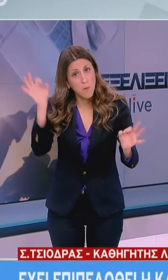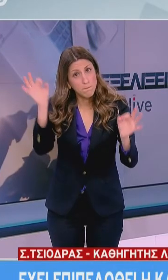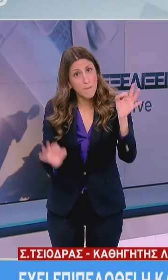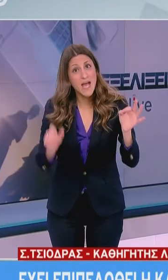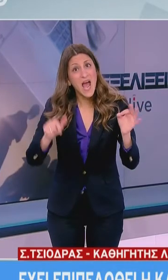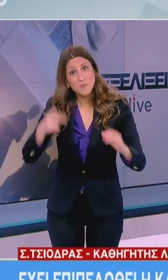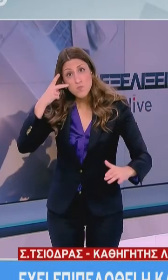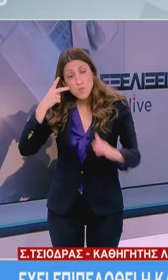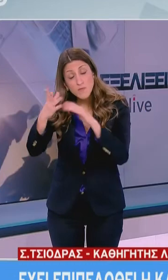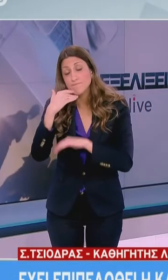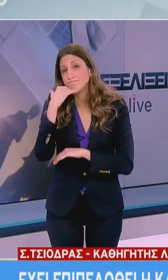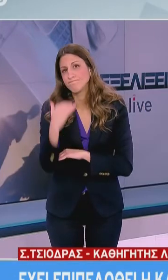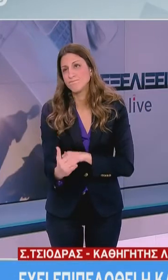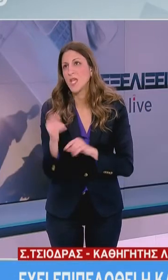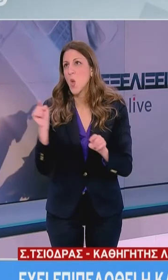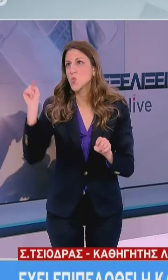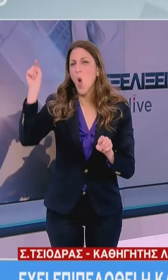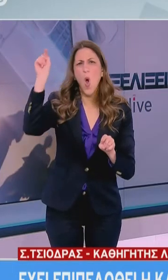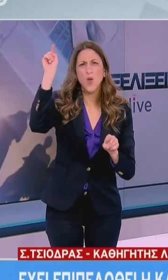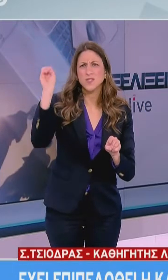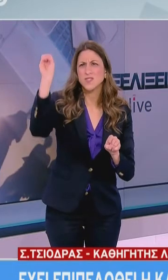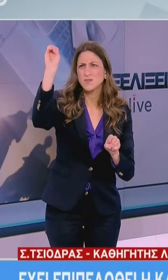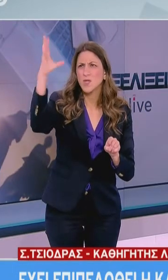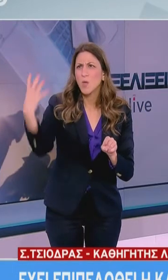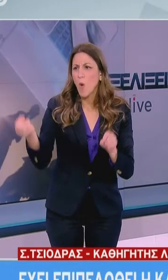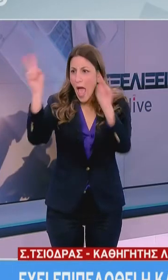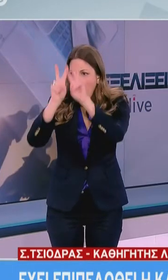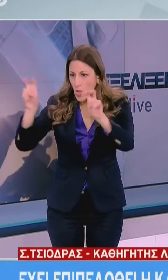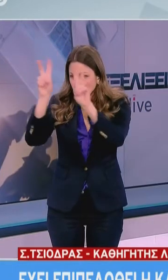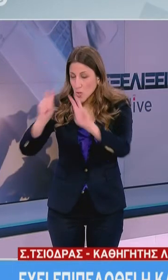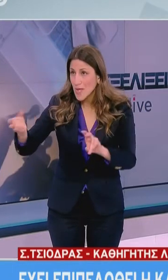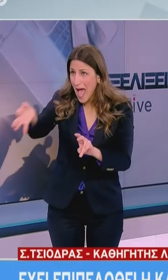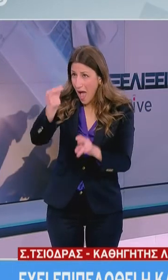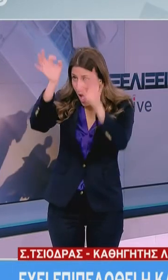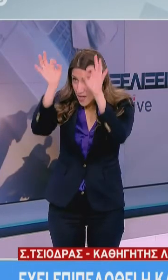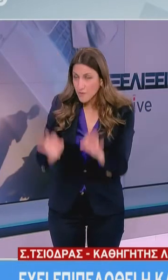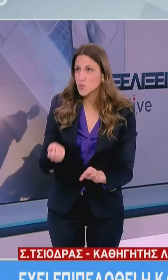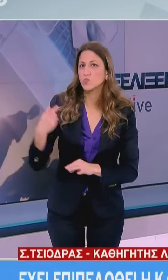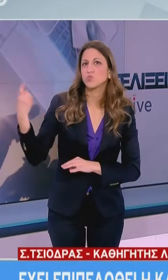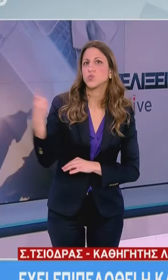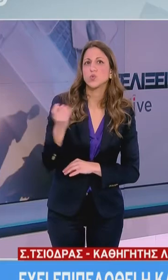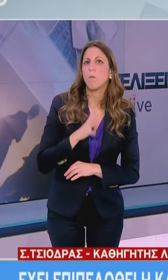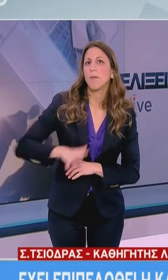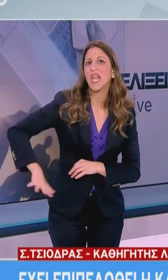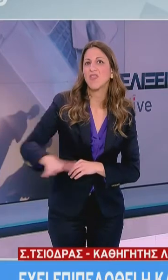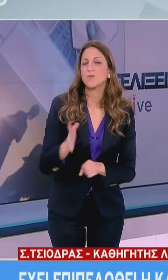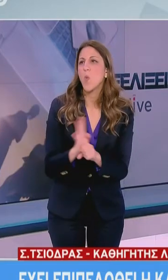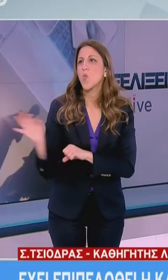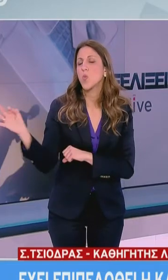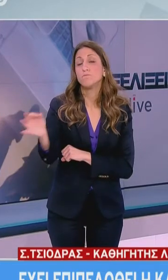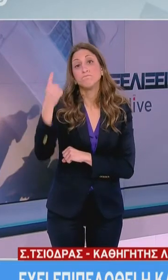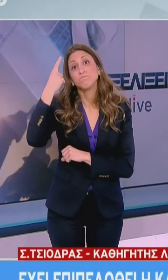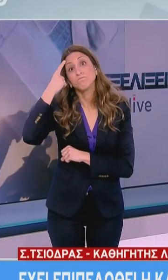τεράστια. Καμία χώρα από αυτές που βλέπετε να κάνουν μαζικό έλεγχο δεν μπορεί να σας πει με ακρίβεια τι ποσοστά του πληθυσμού τους έχουν